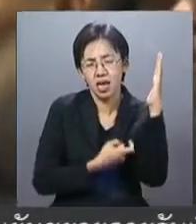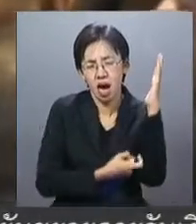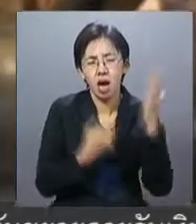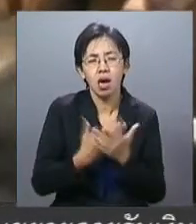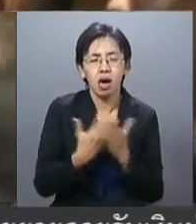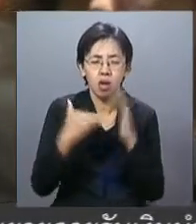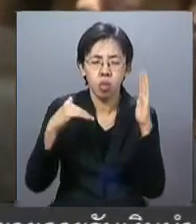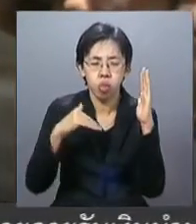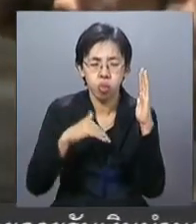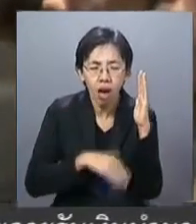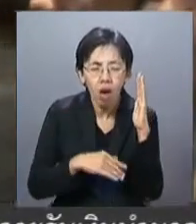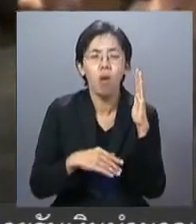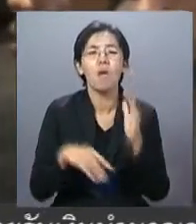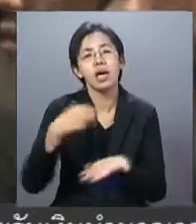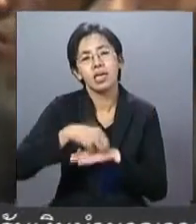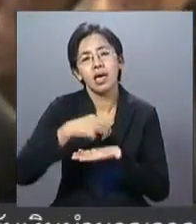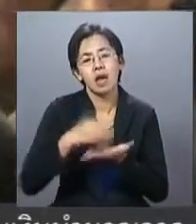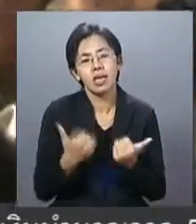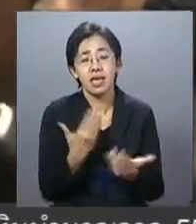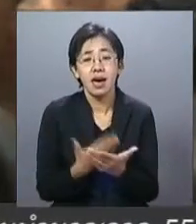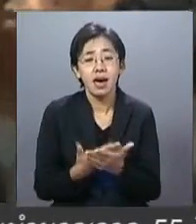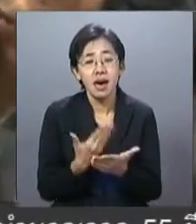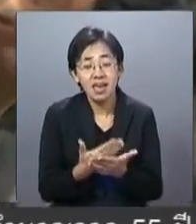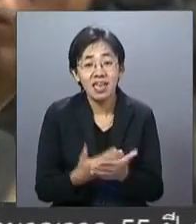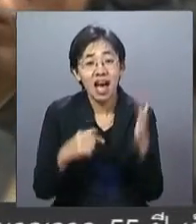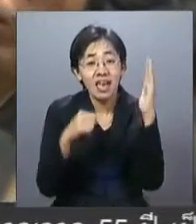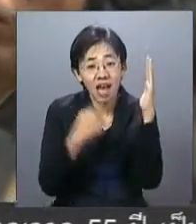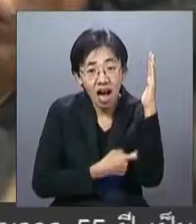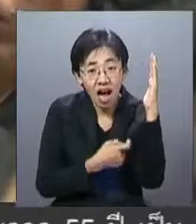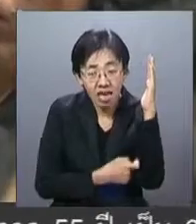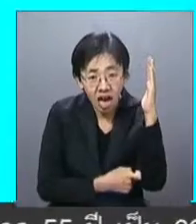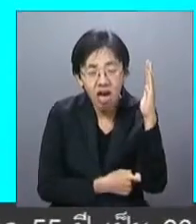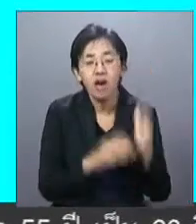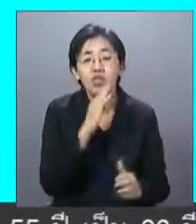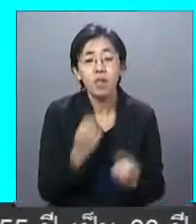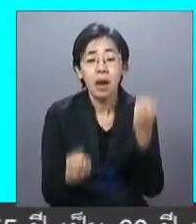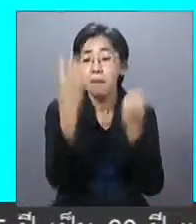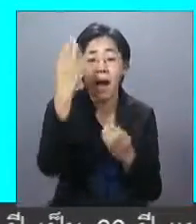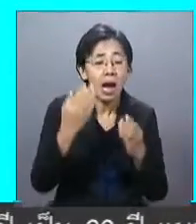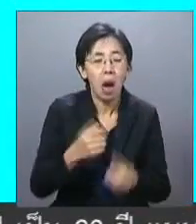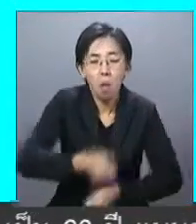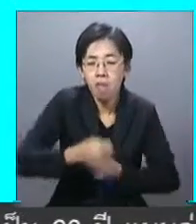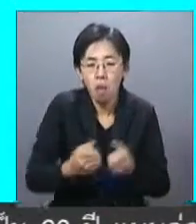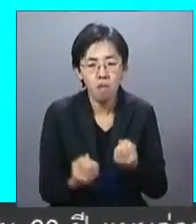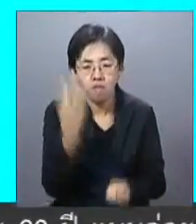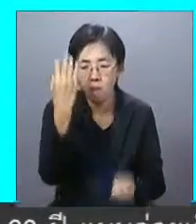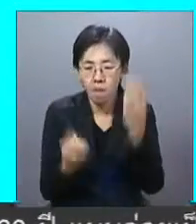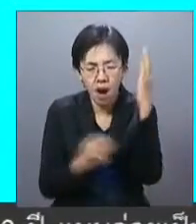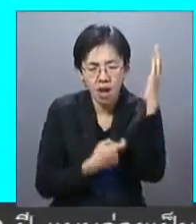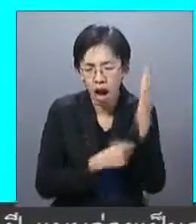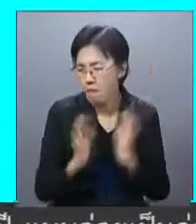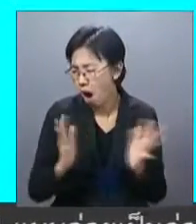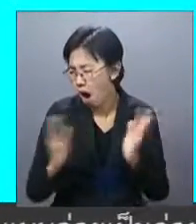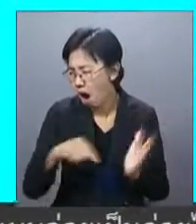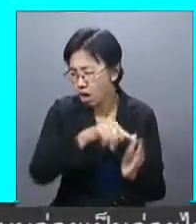อยู่ช่วงหนึ่งที่ระบุว่าราคาจะไม่ตกขนาดนี้ถ้าไม่บุกรุกป่าปลูกกันเยอะเกินไปนี่ก็ปัญหา